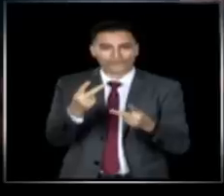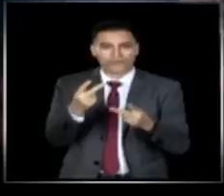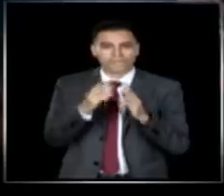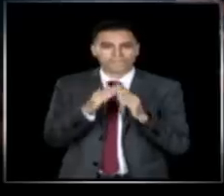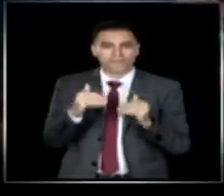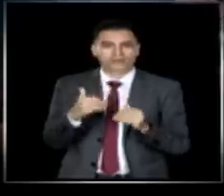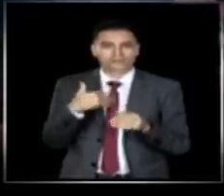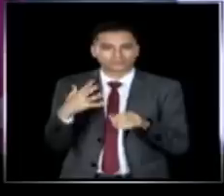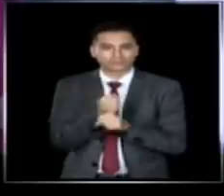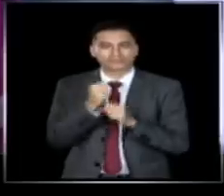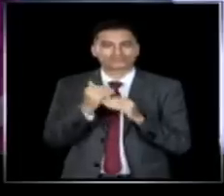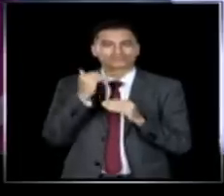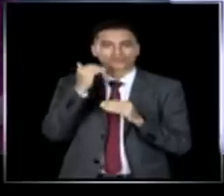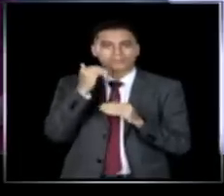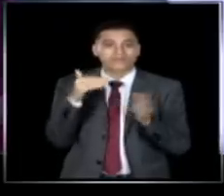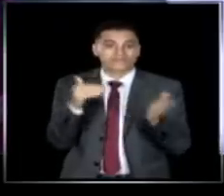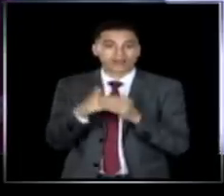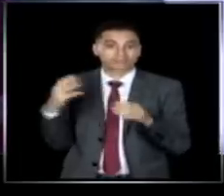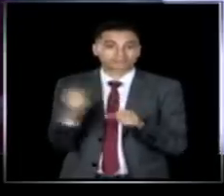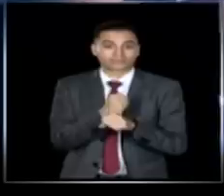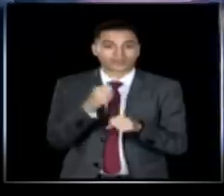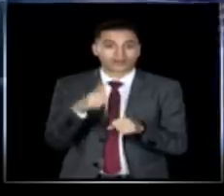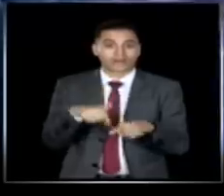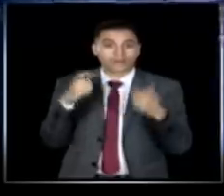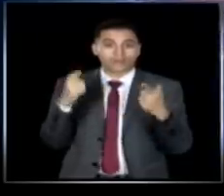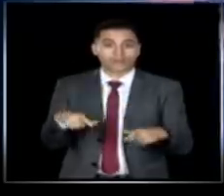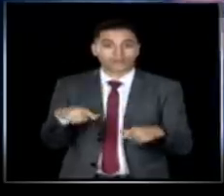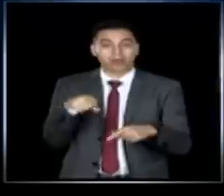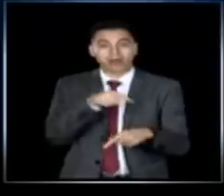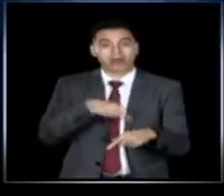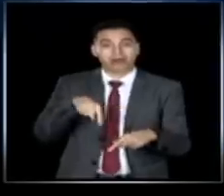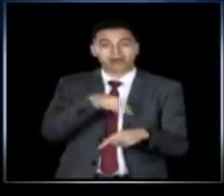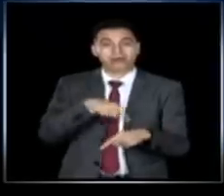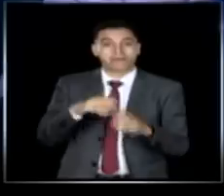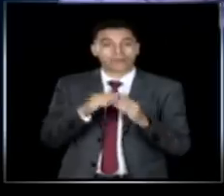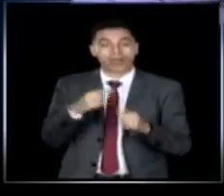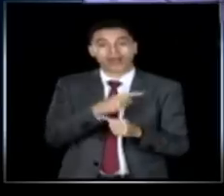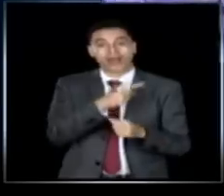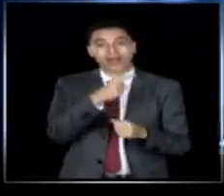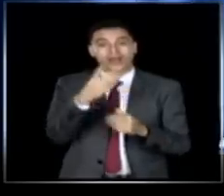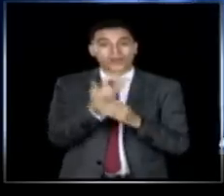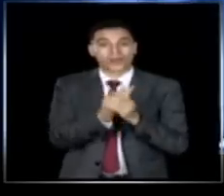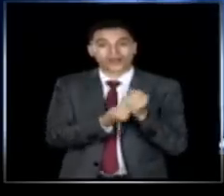المستقبل. وقد كان ولادنا ما قصروش.